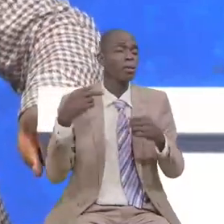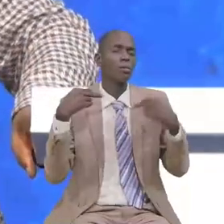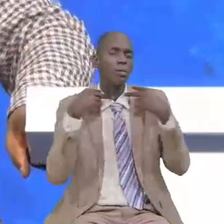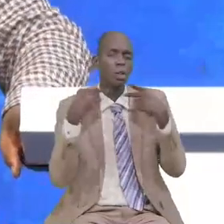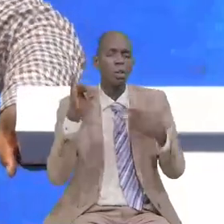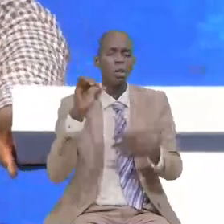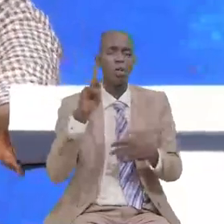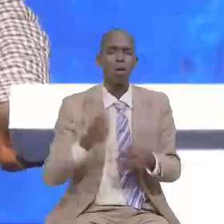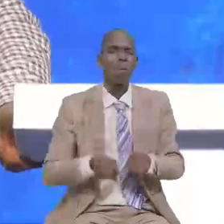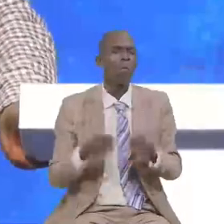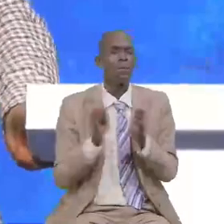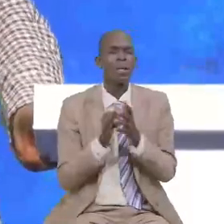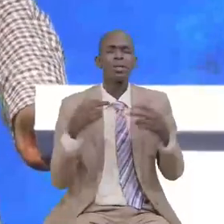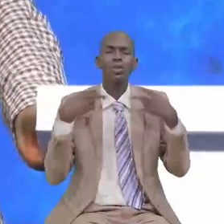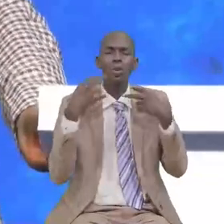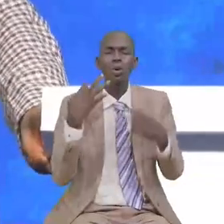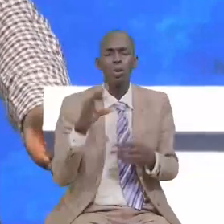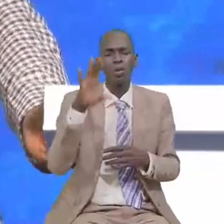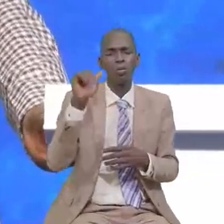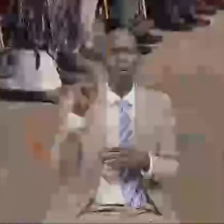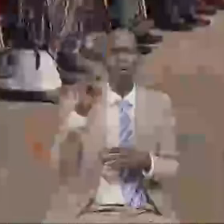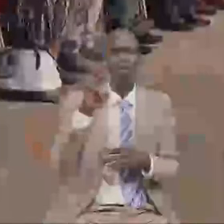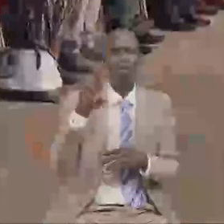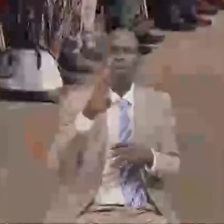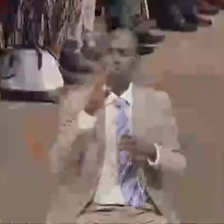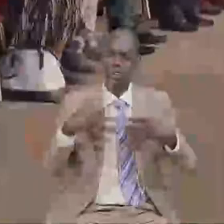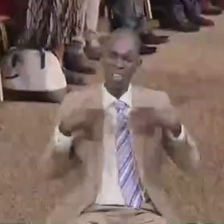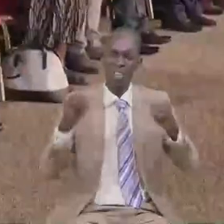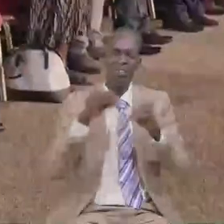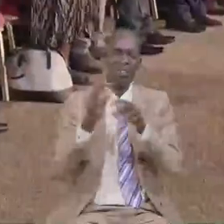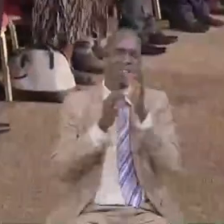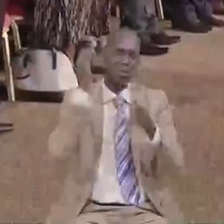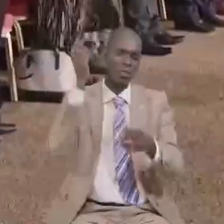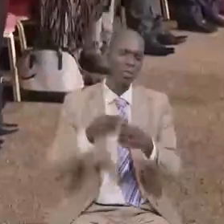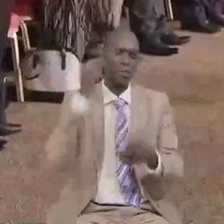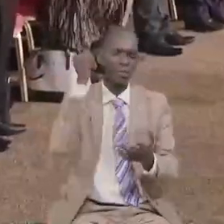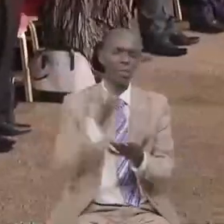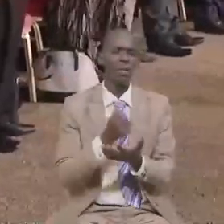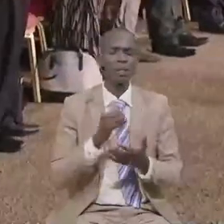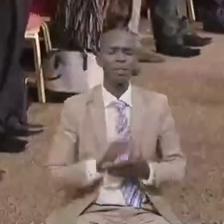brise le joug du cancer et soyez en guéri au nom de Jésus-Christ.